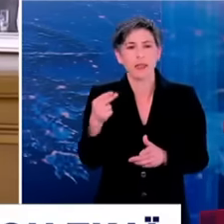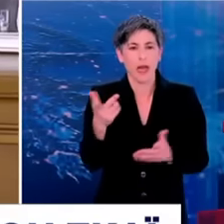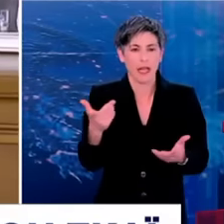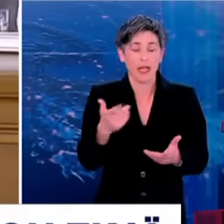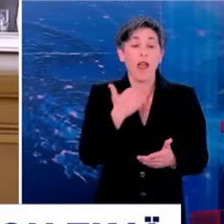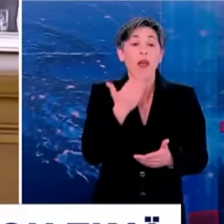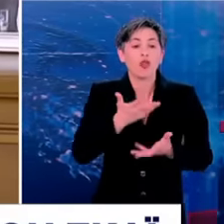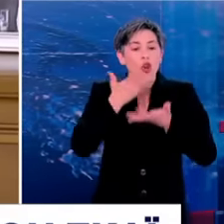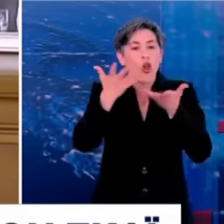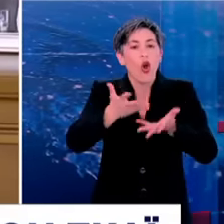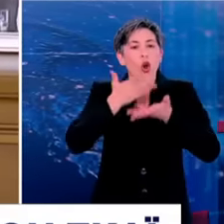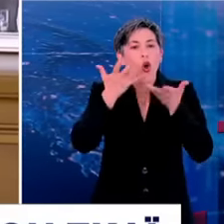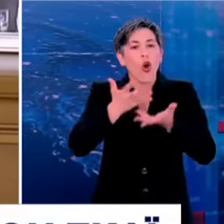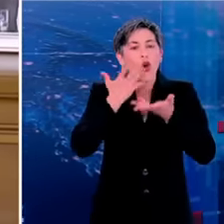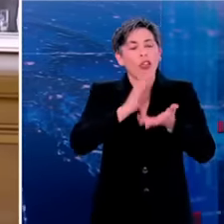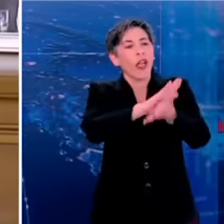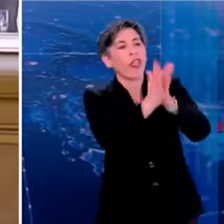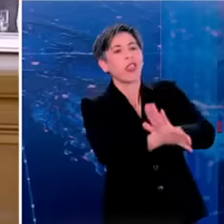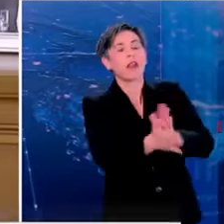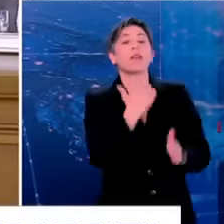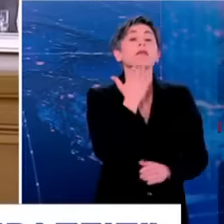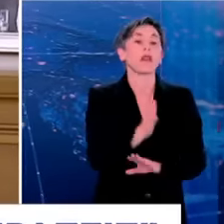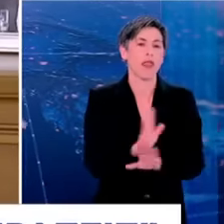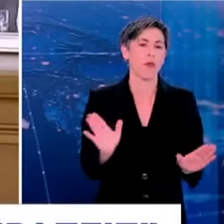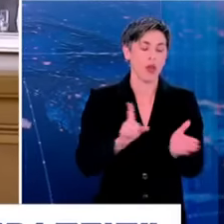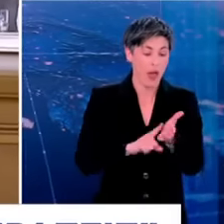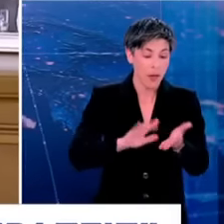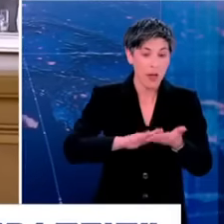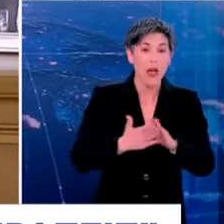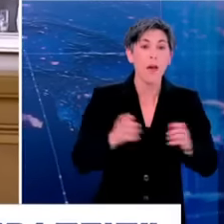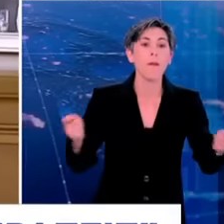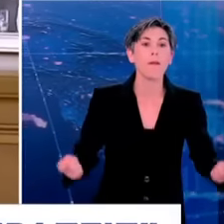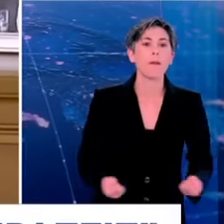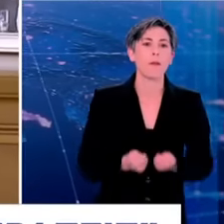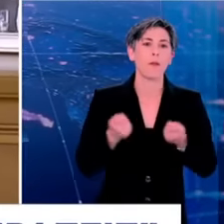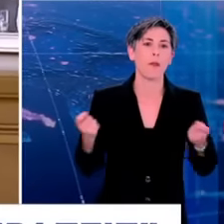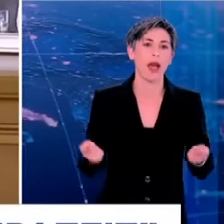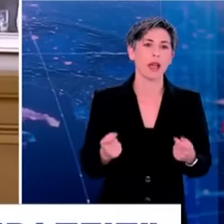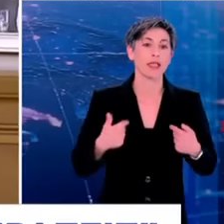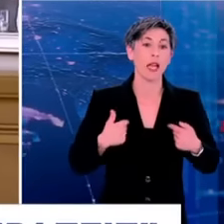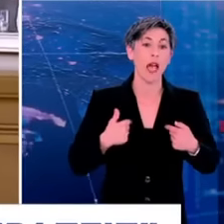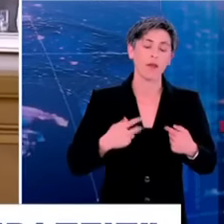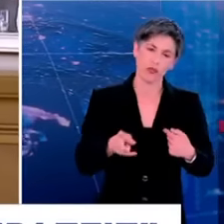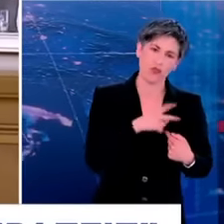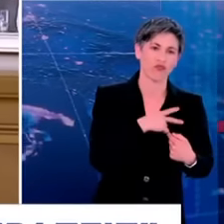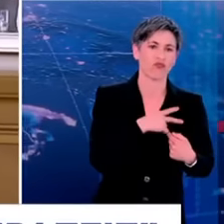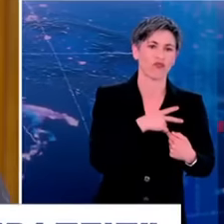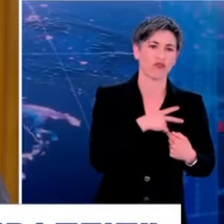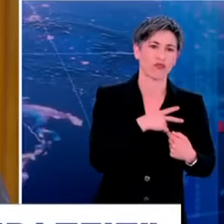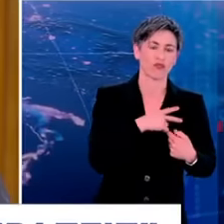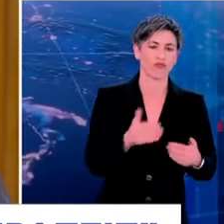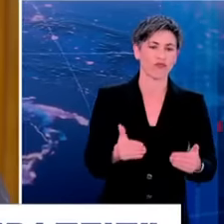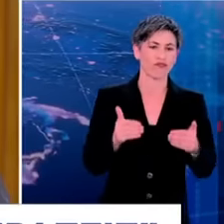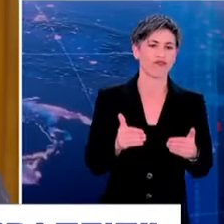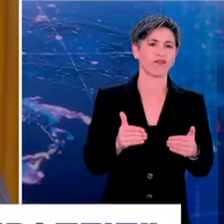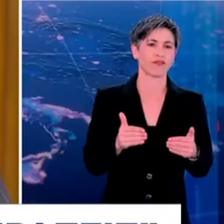στα λόγια. Πρέπει να αντιμετωπίζεται με πράξεις. Και εμείς ήμασταν στη σωστή πλευρά της ιστορίας στην υπόθεση αυτή. Θέλω λίγο